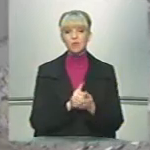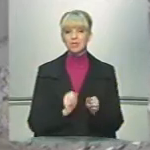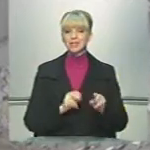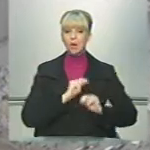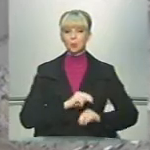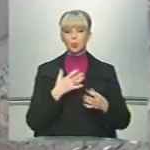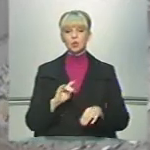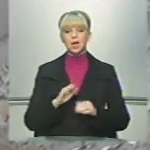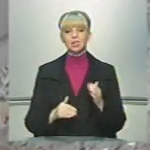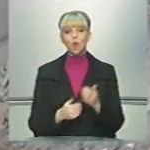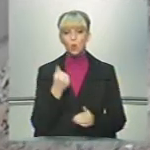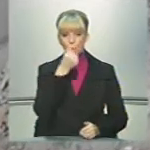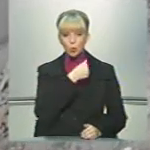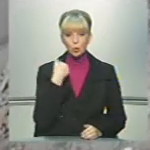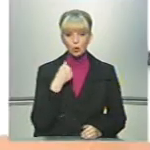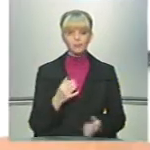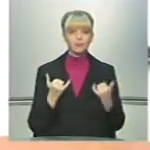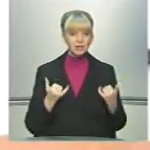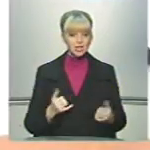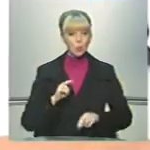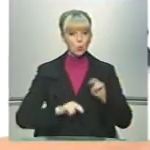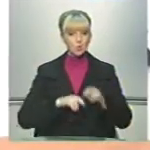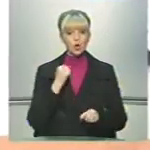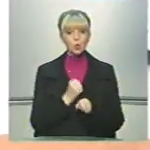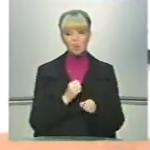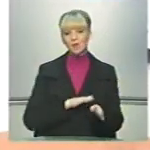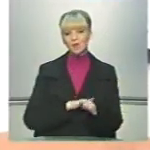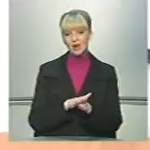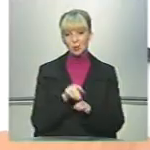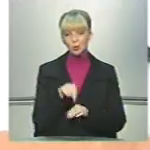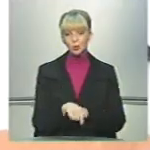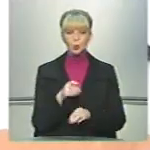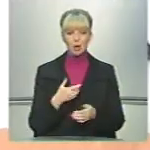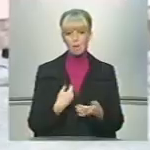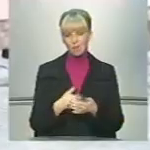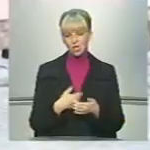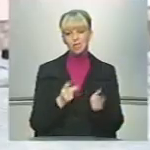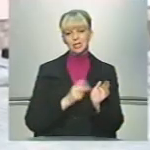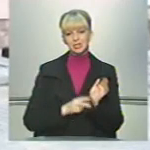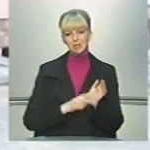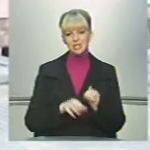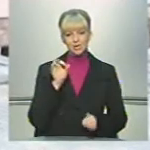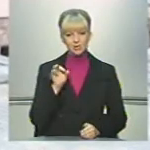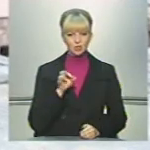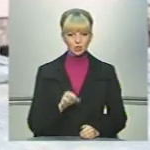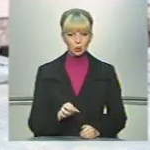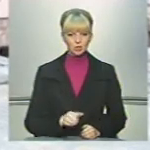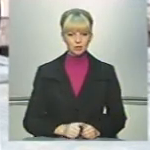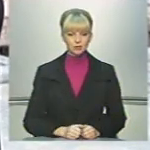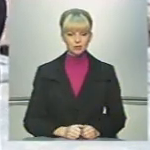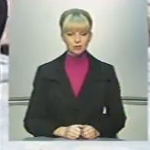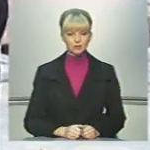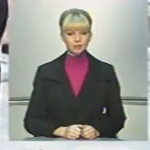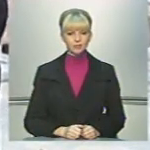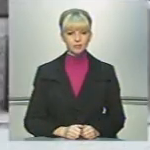запрацювати вже з нового року. На сьогодні ж будівельні роботи виконані тут на майже 70%.